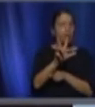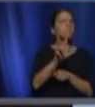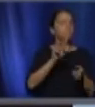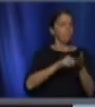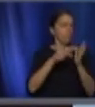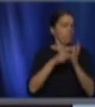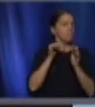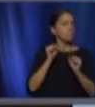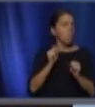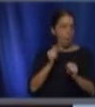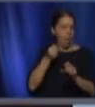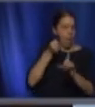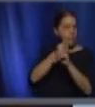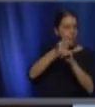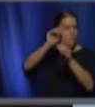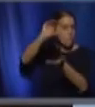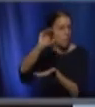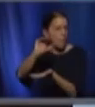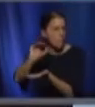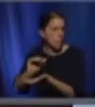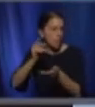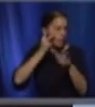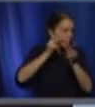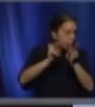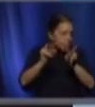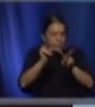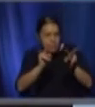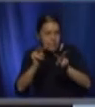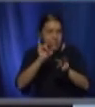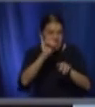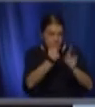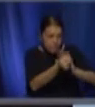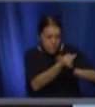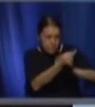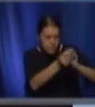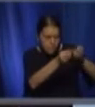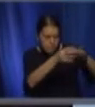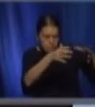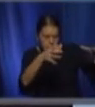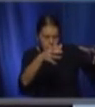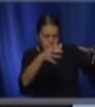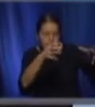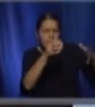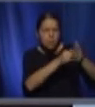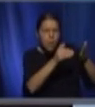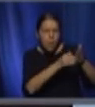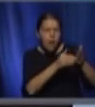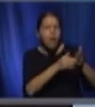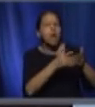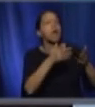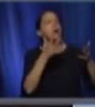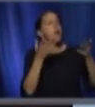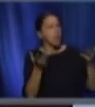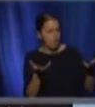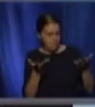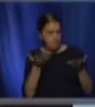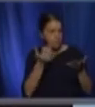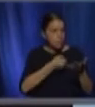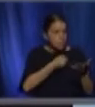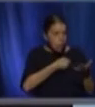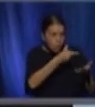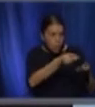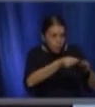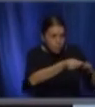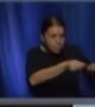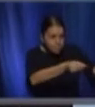Si jamais il y avait des développements, le nombre de cas augmente, il y a beaucoup de cas transmis dans des plus jeunes, à ce moment-là, on réévaluera la